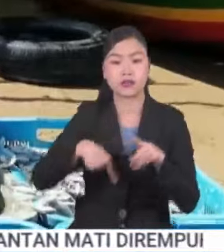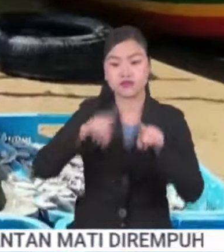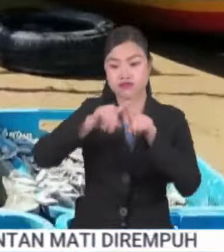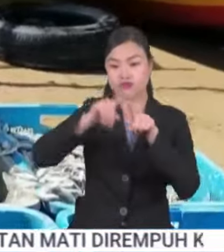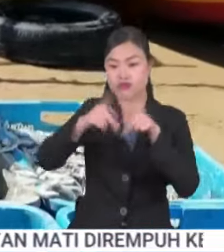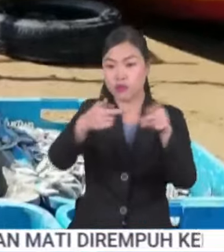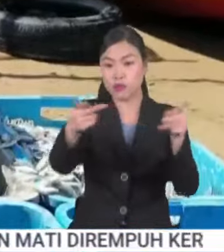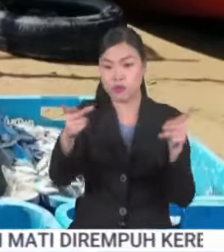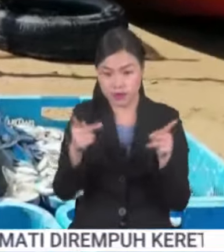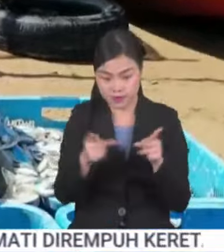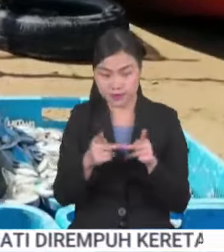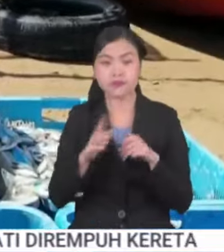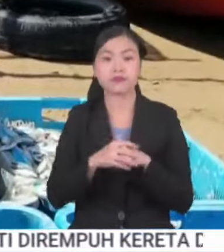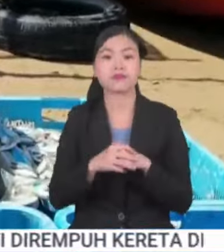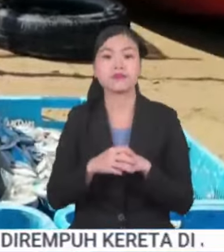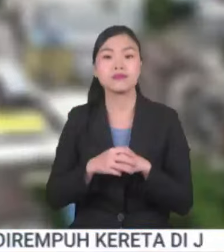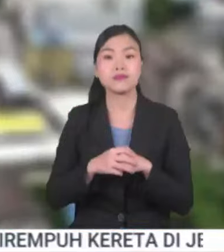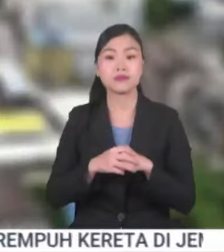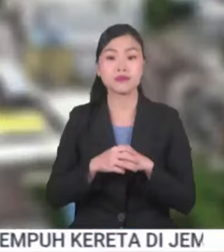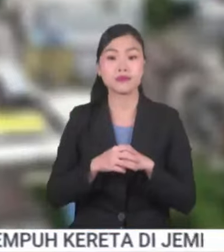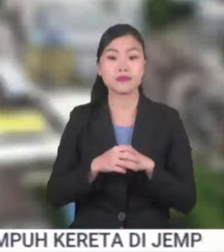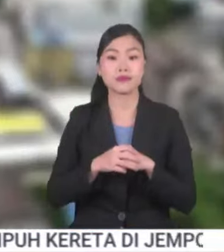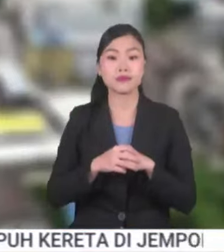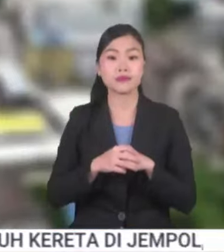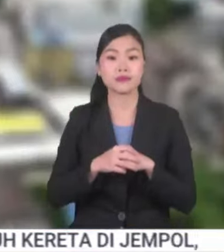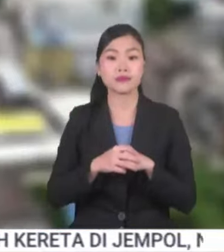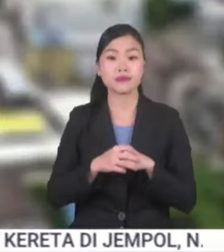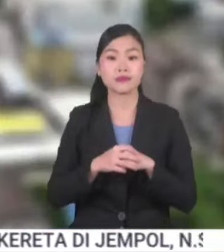dan Kuala Jerlun.